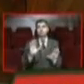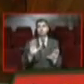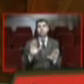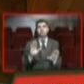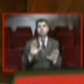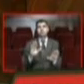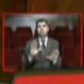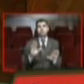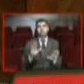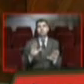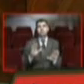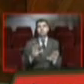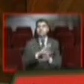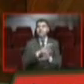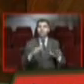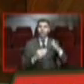سالينة